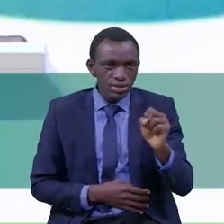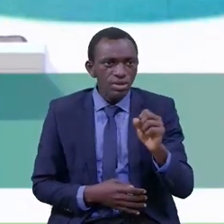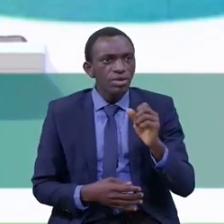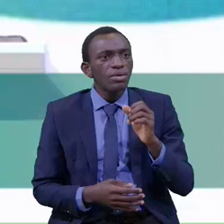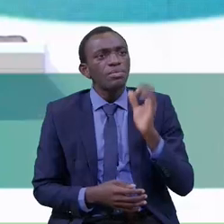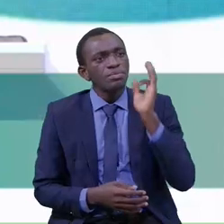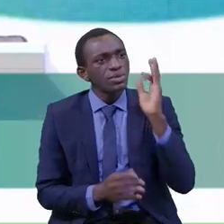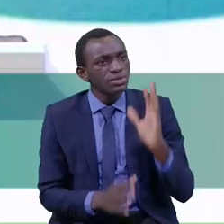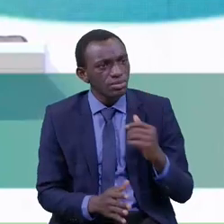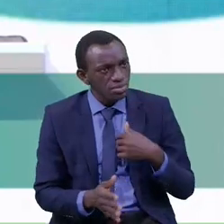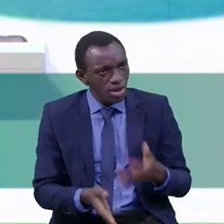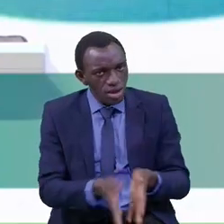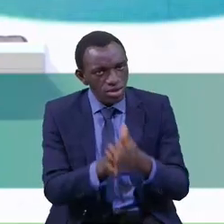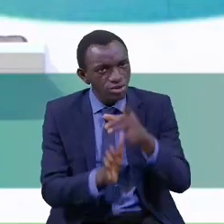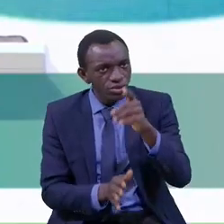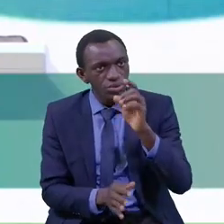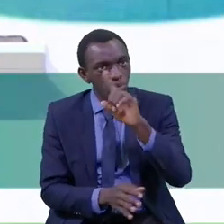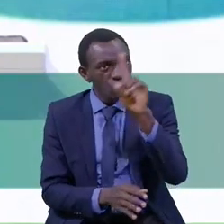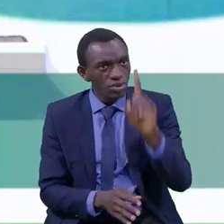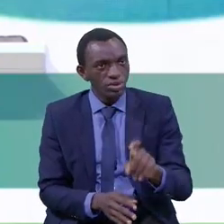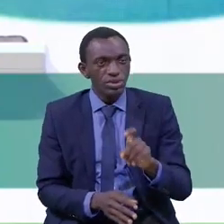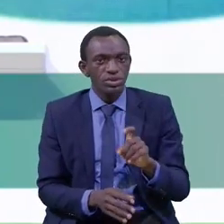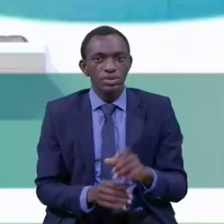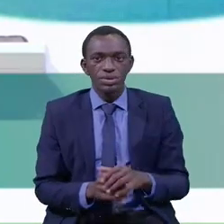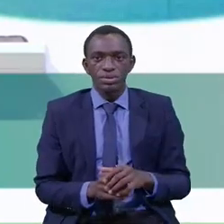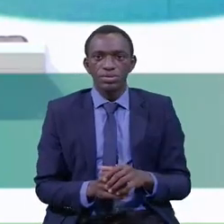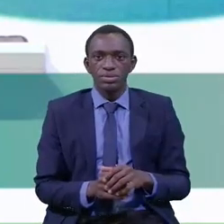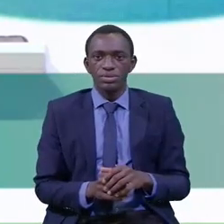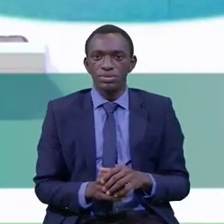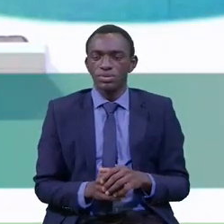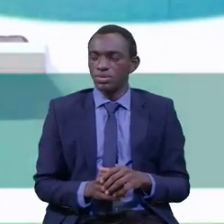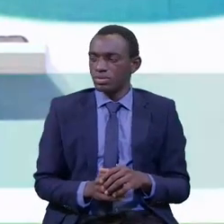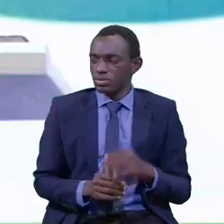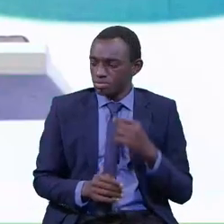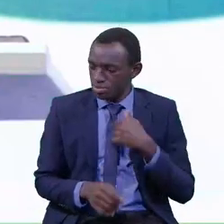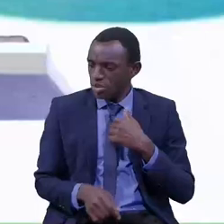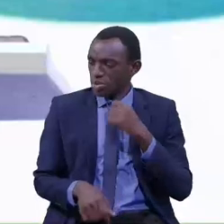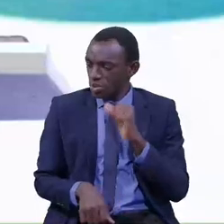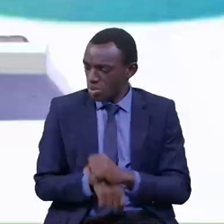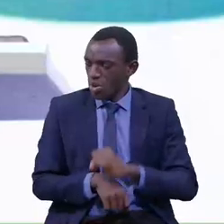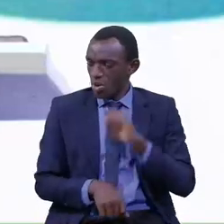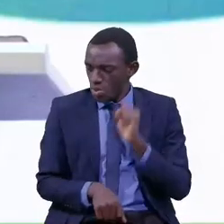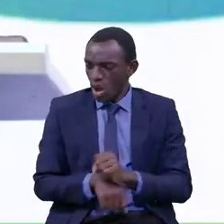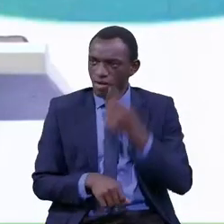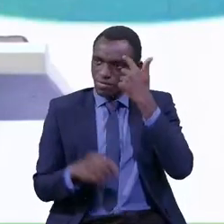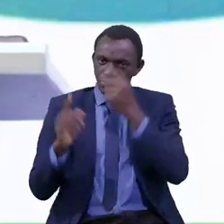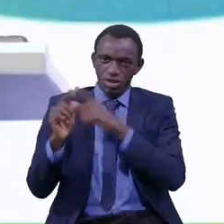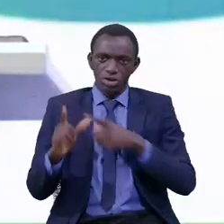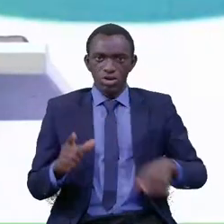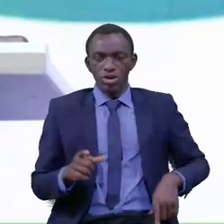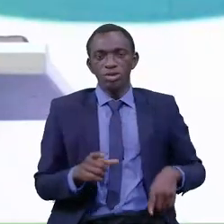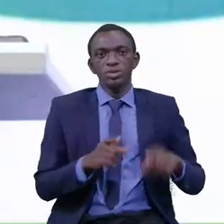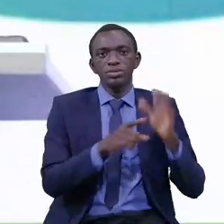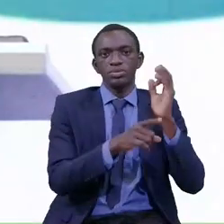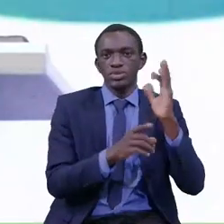question? Il dit, oui, vas-y. Pour qui travailles-tu? Je travaille pour le Seigneur. Est-ce que tu connais